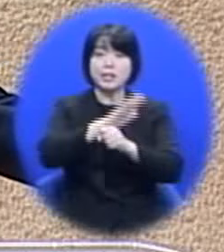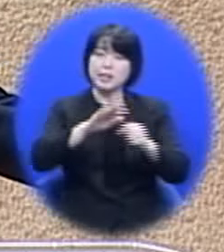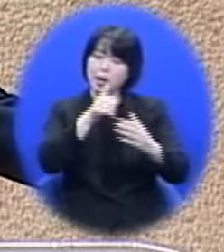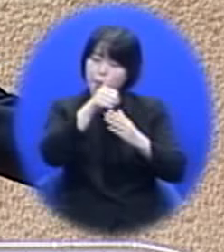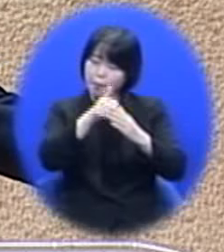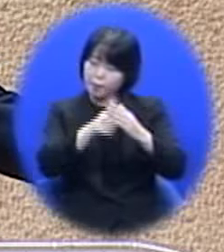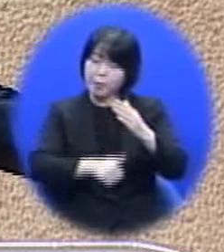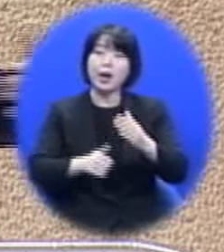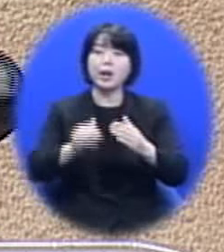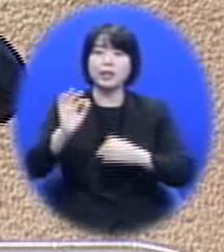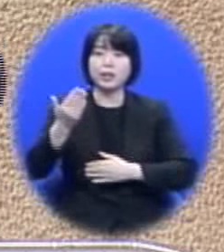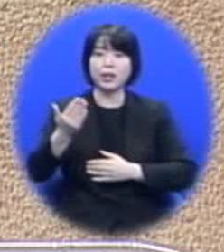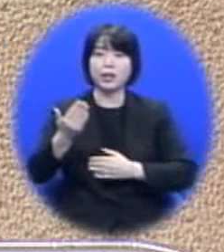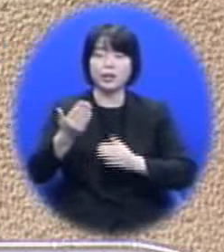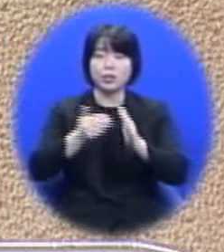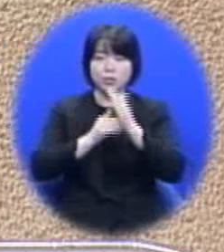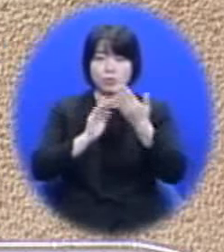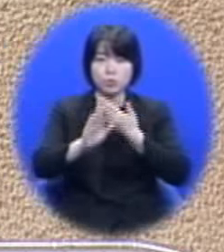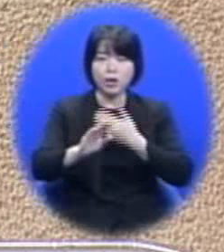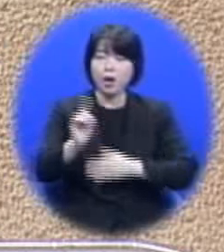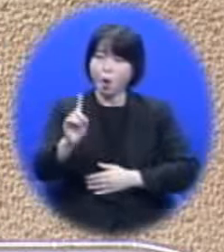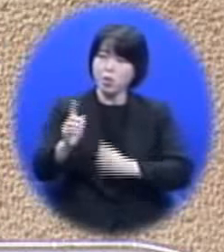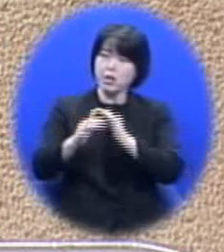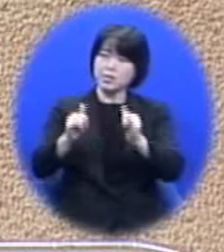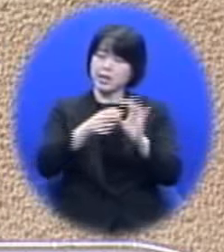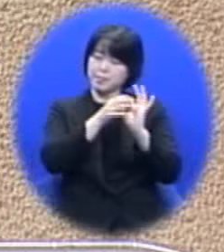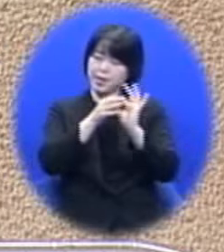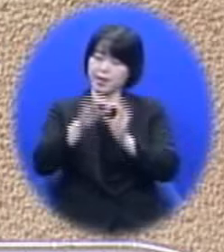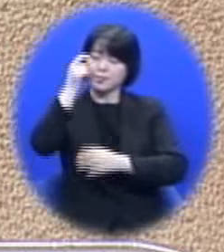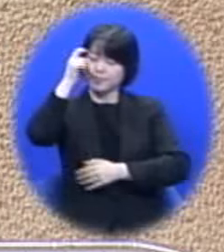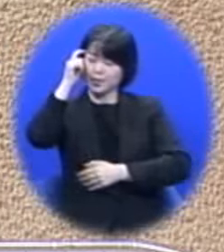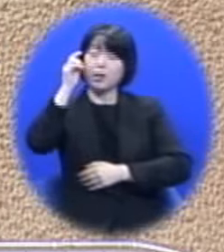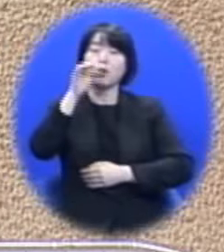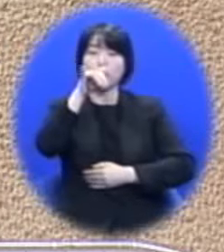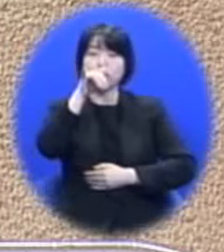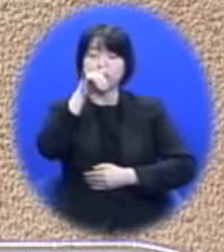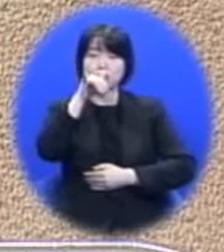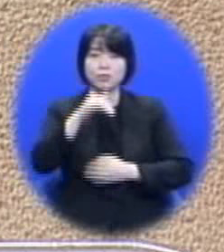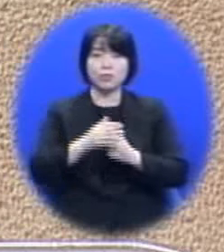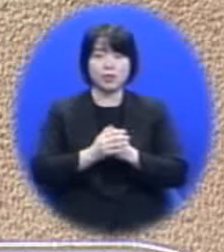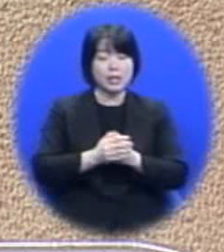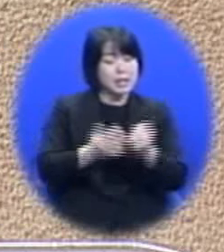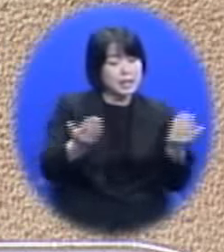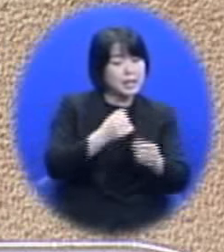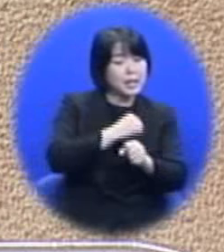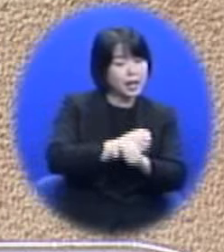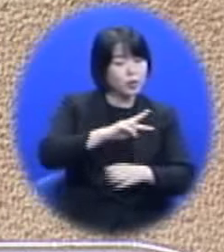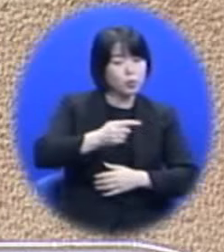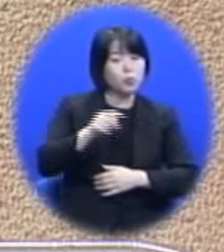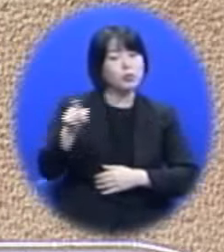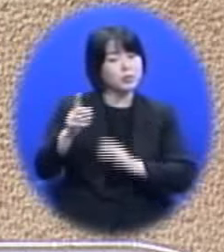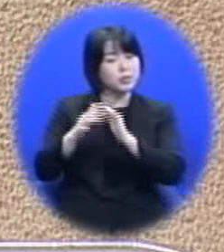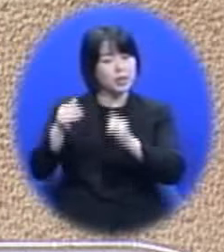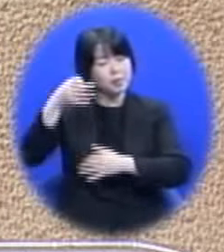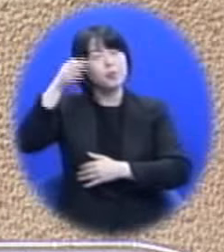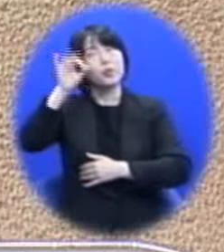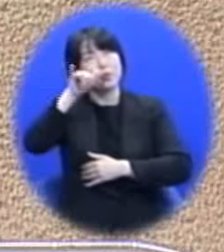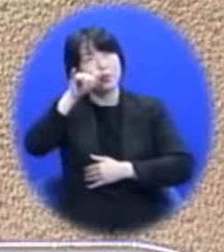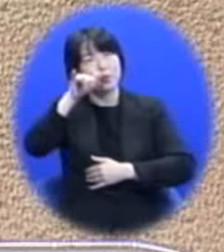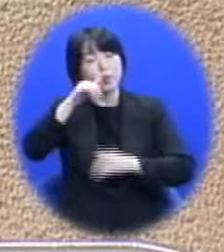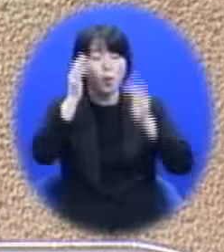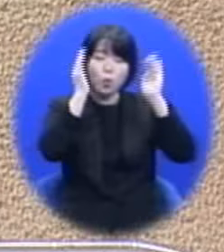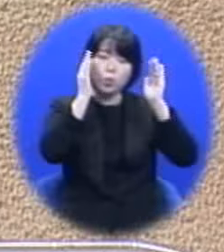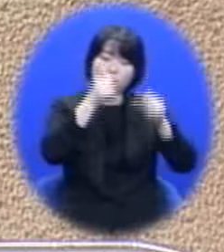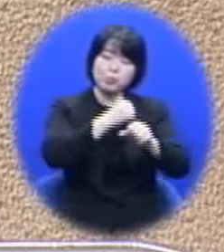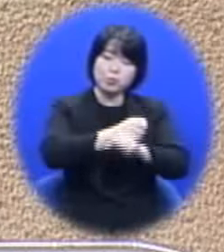보니까 내가 항상 어떤 사람을 계속 생각하고 있는 거예요. 일을 해도 그 사람 생각이 나고 공부를 해도